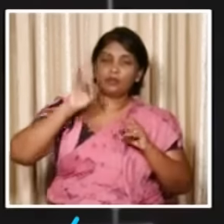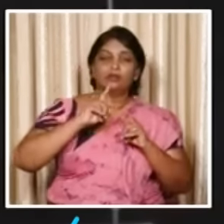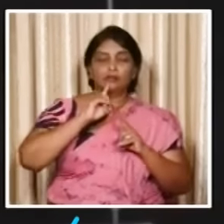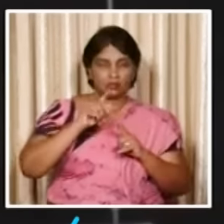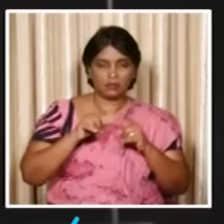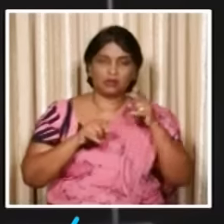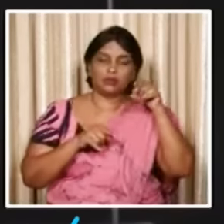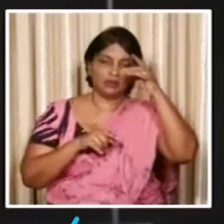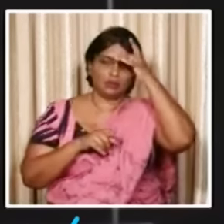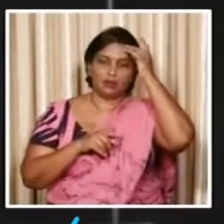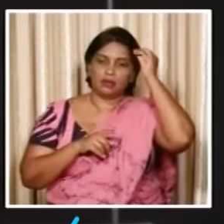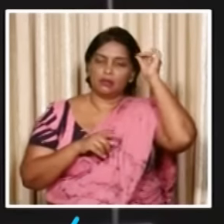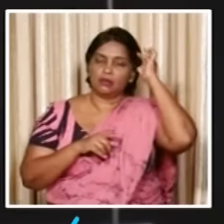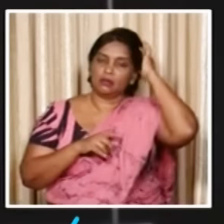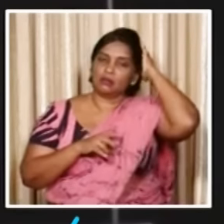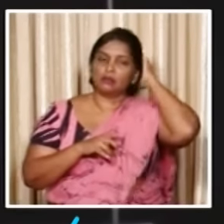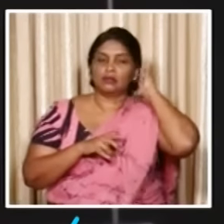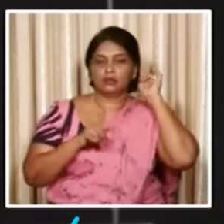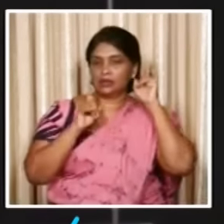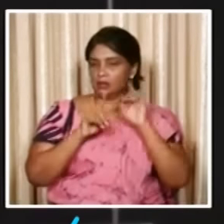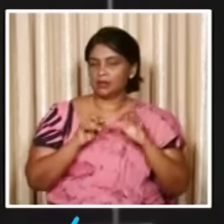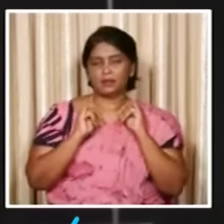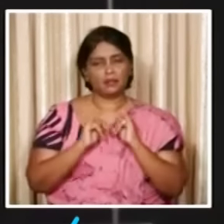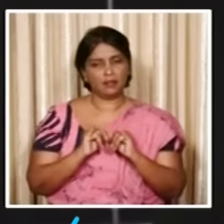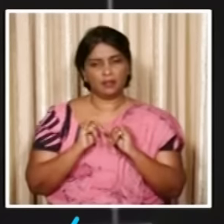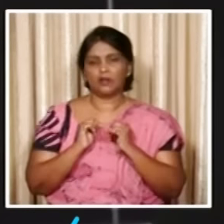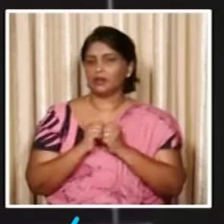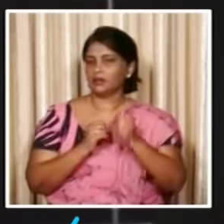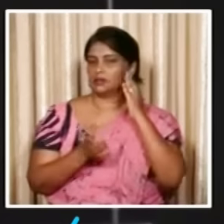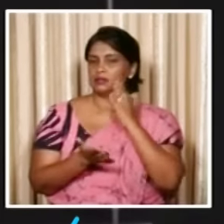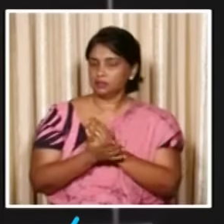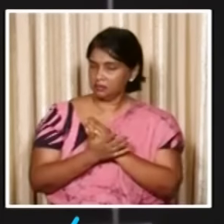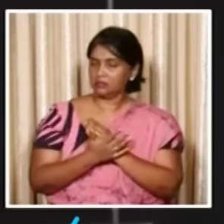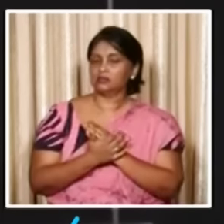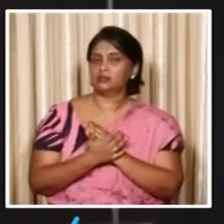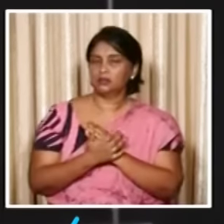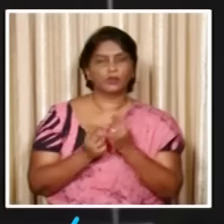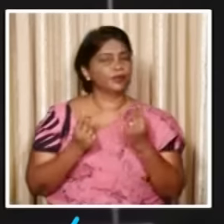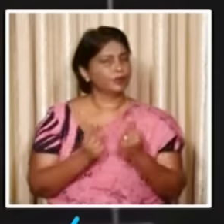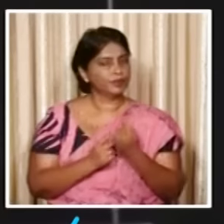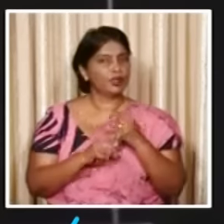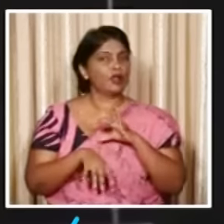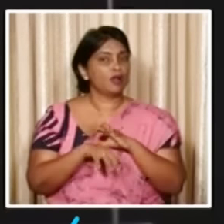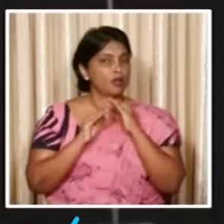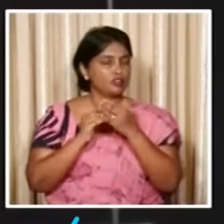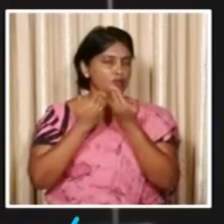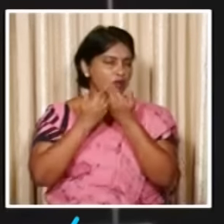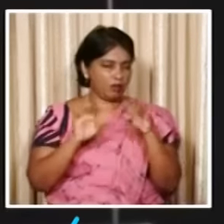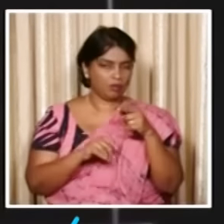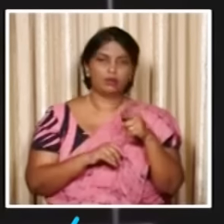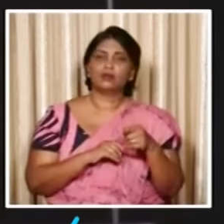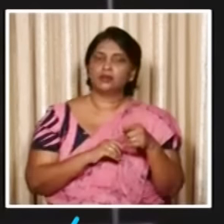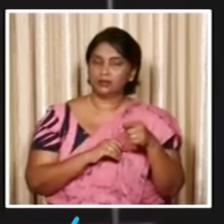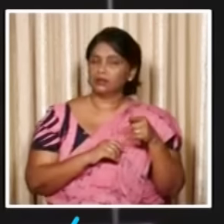இது ஒரு மனித உயிர்களோடு சம்பந்தப்பட்டது. உடனடியாக அந்த வைத்தியசாலை திறக்கப்பட்டு அந்த அங்கு வருகின்ற அந்த ஊருக்குரிய சொந்தமான வைத்தியசாலையில்